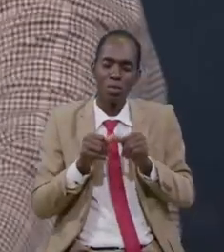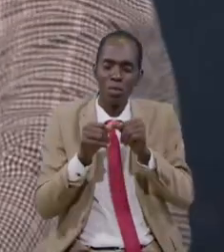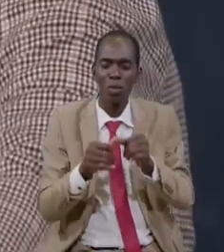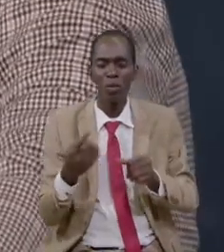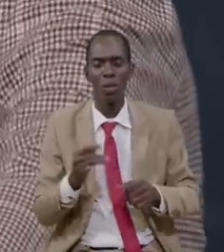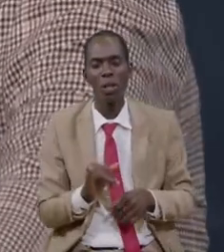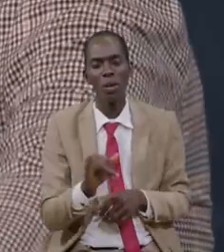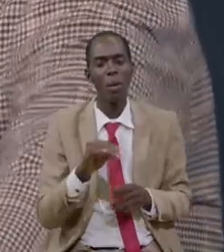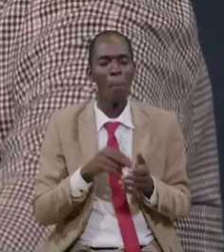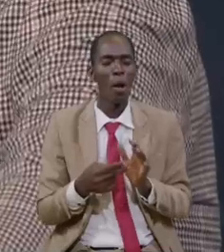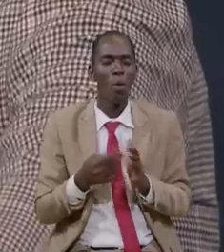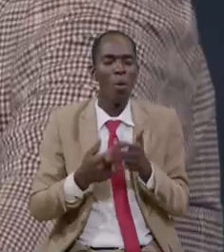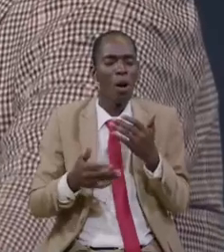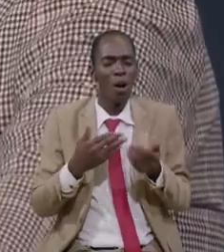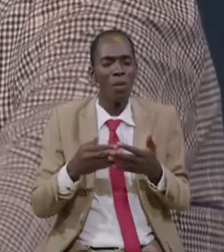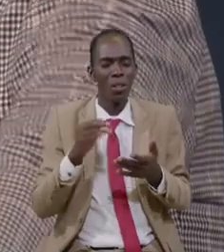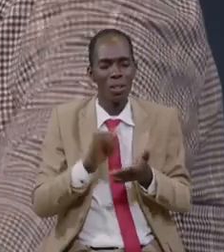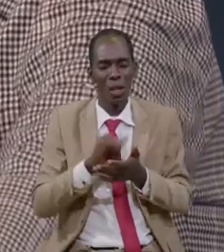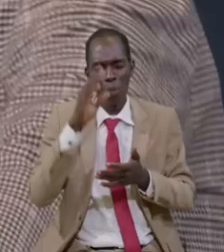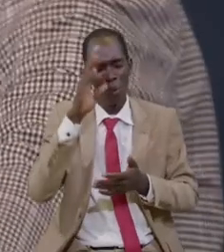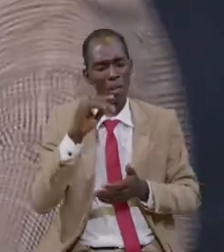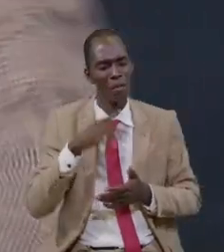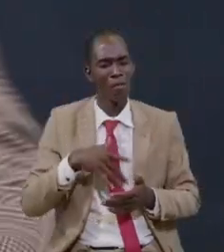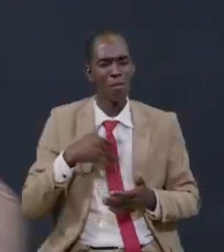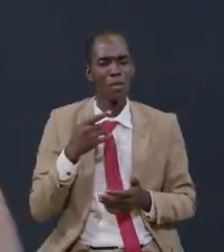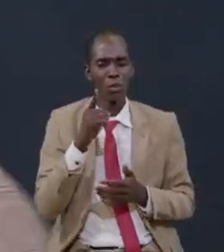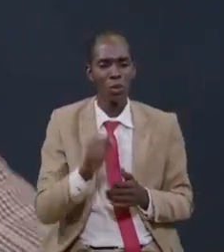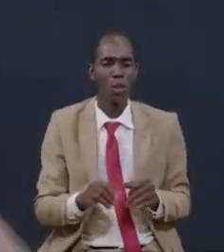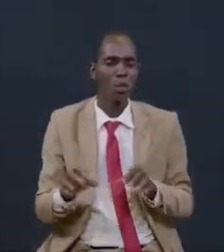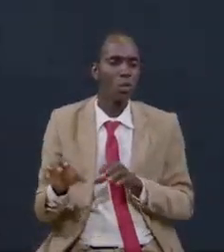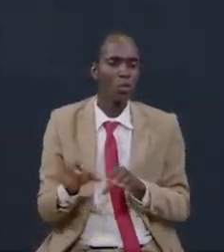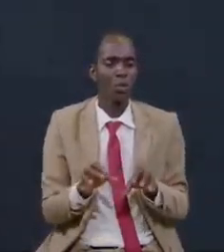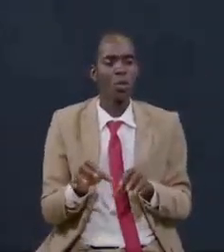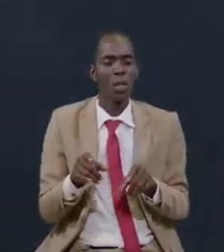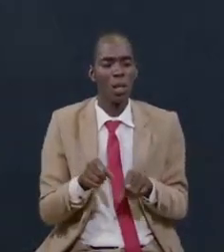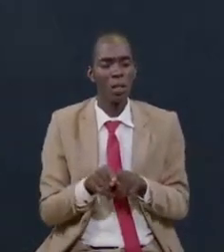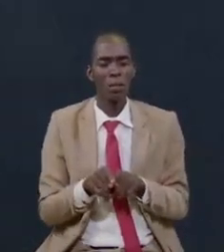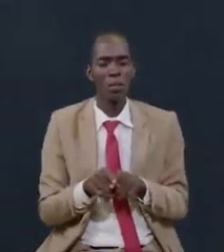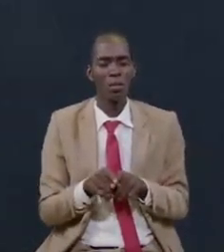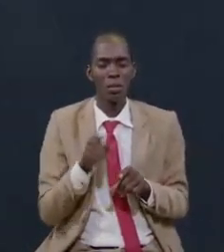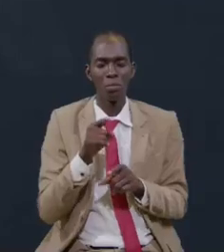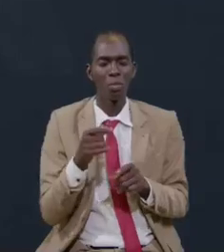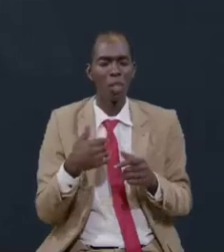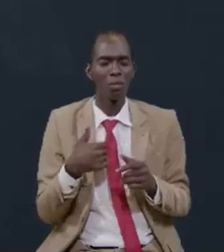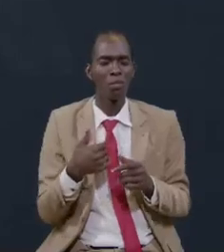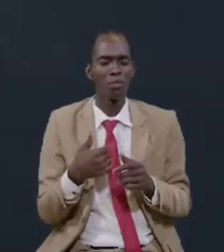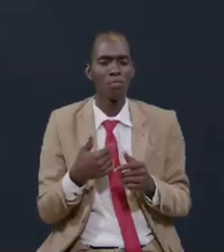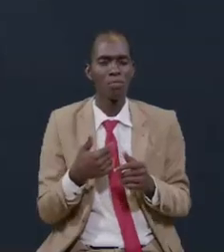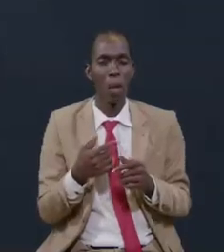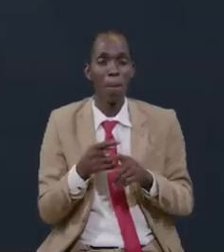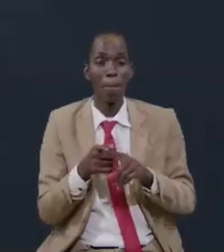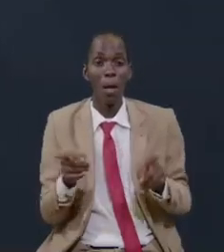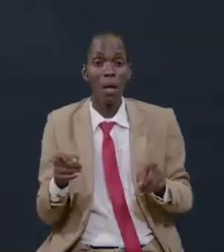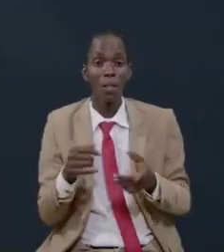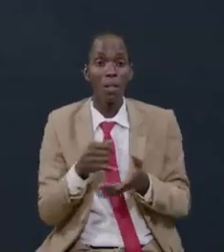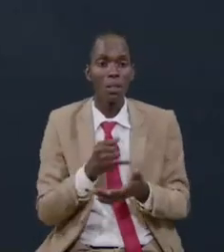ce que l'homme pense qu'il peut faire, ça cesse pour toujours à échouer. Mais, c'est